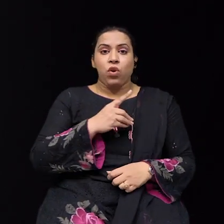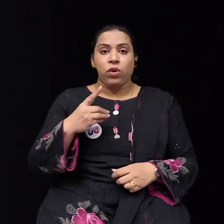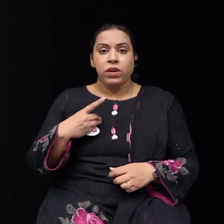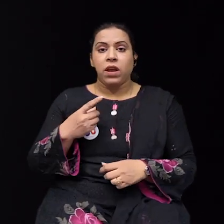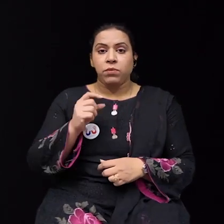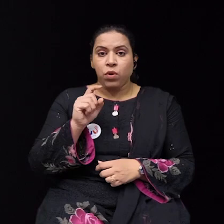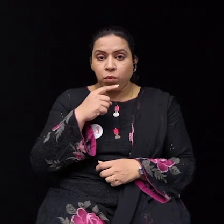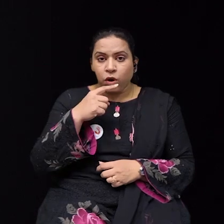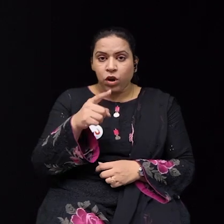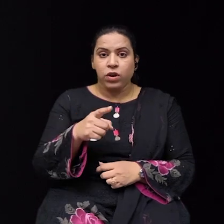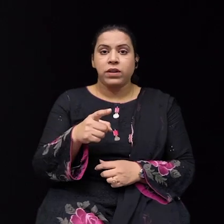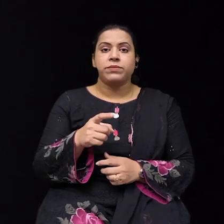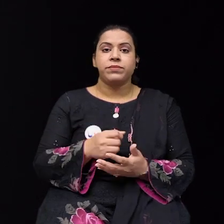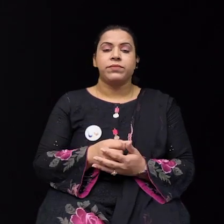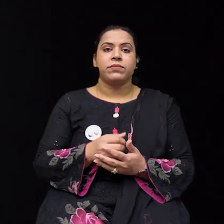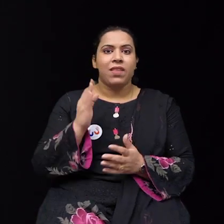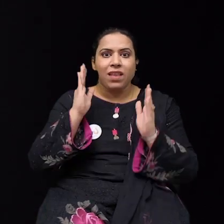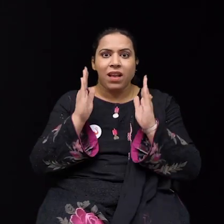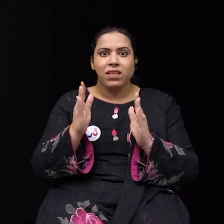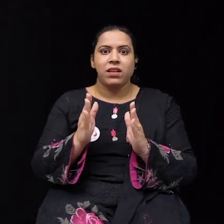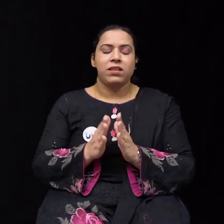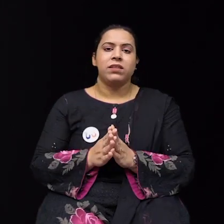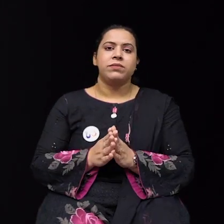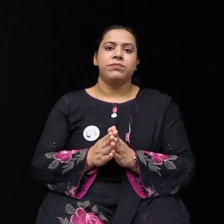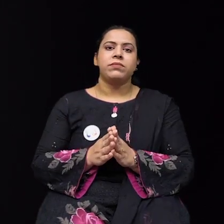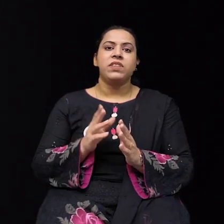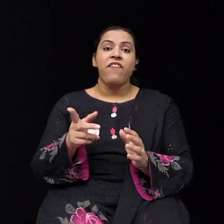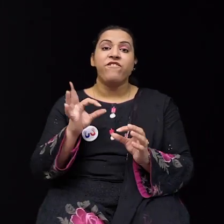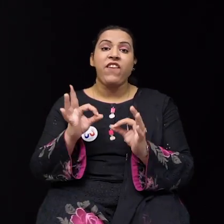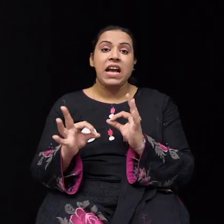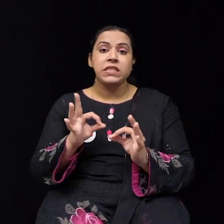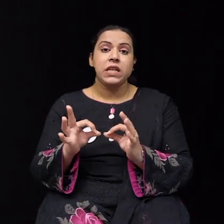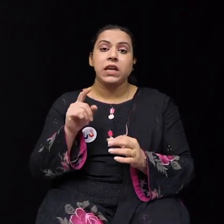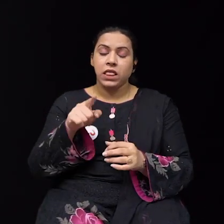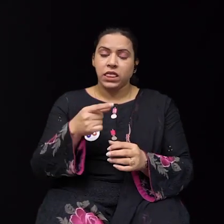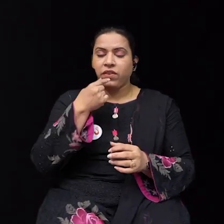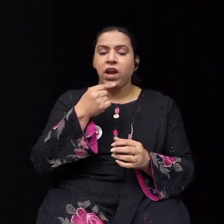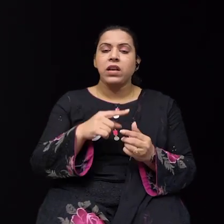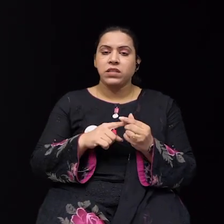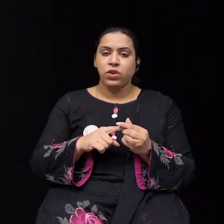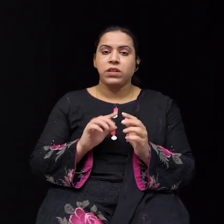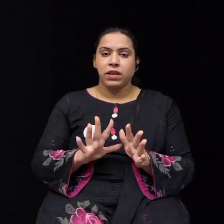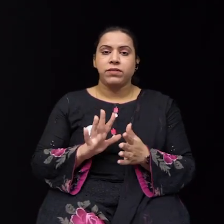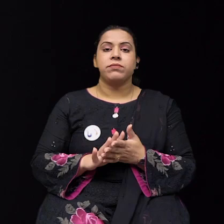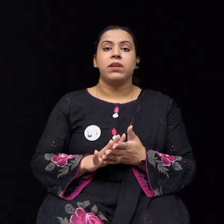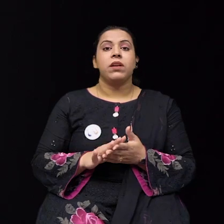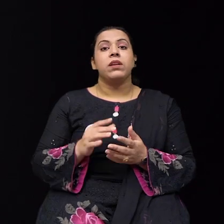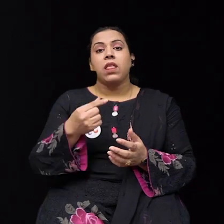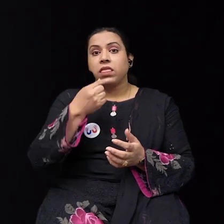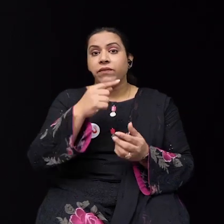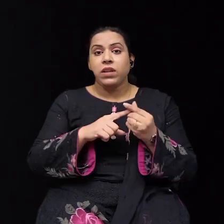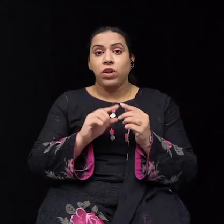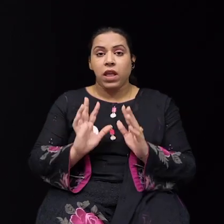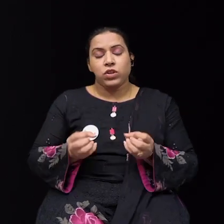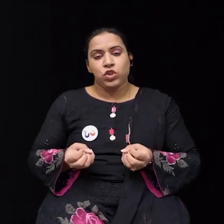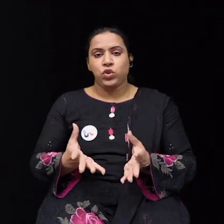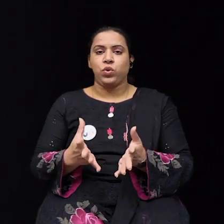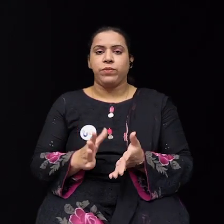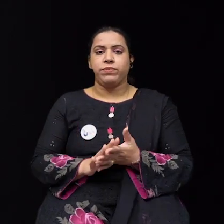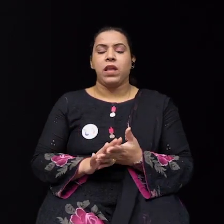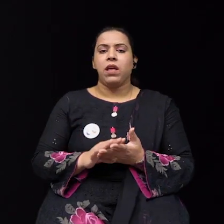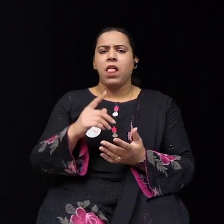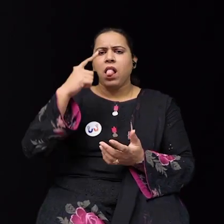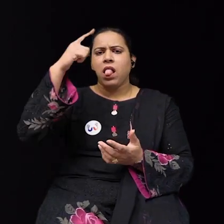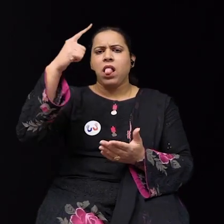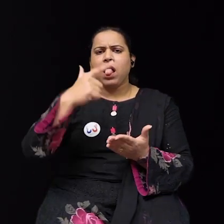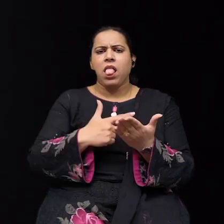लोग भी आपका प्यार करने वाले जो आपका ध्यान करते हैं, जहाँ वो फैसला करें कि आपको अब दवाई की ज़रूरत है, वहाँ दवाई शुरू कर लें। आम तौर पे लेवल्स कहाँ